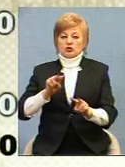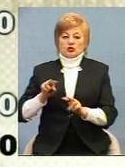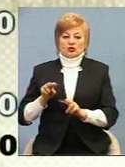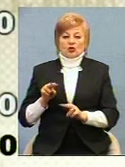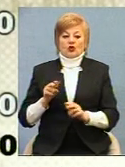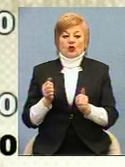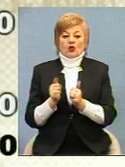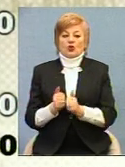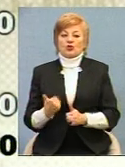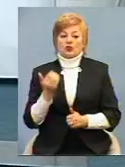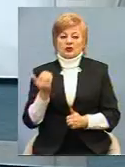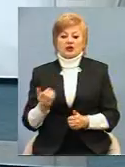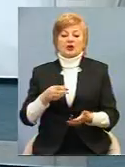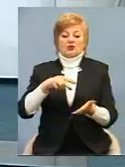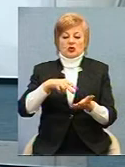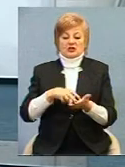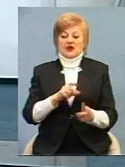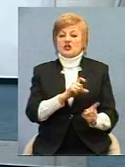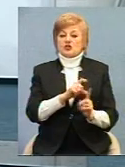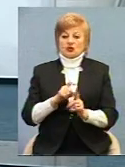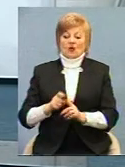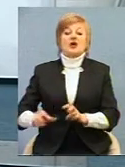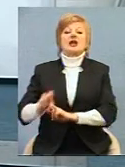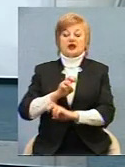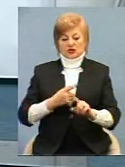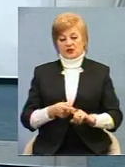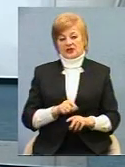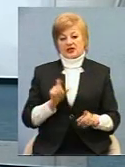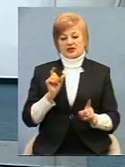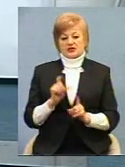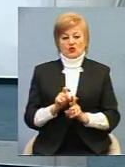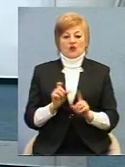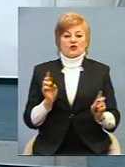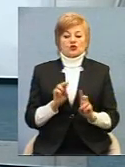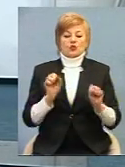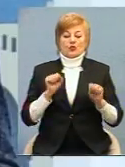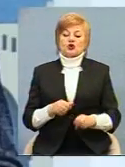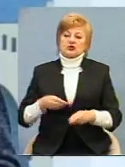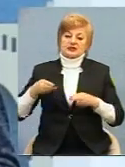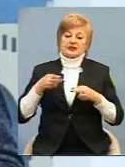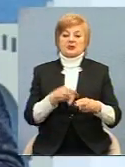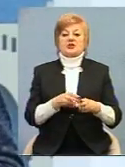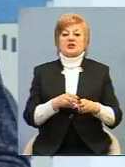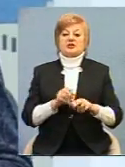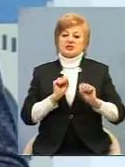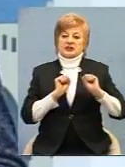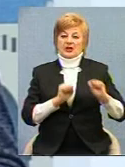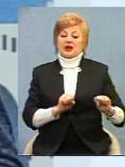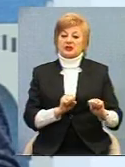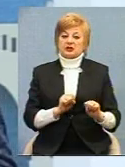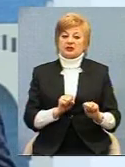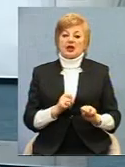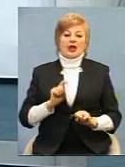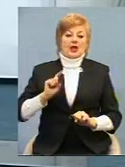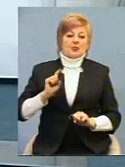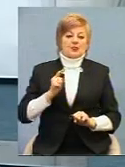поставлю слово. Шукаємо те слово, яке сьогодні здатне зупинити війну, захистити і оборонити. Перша